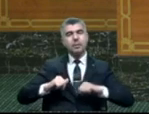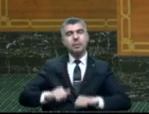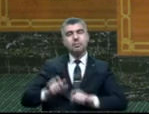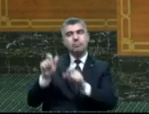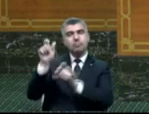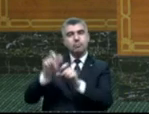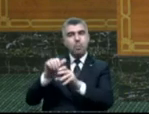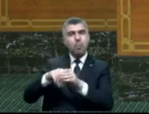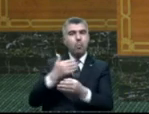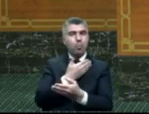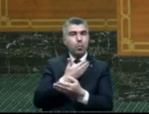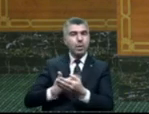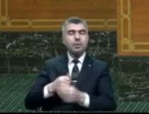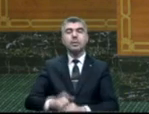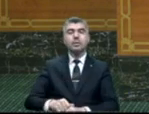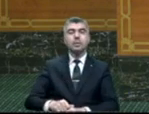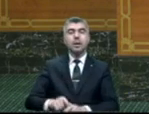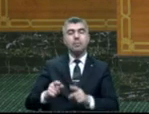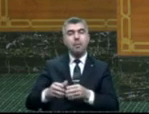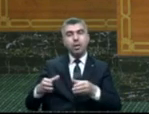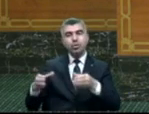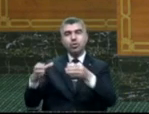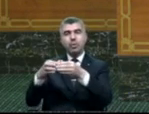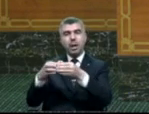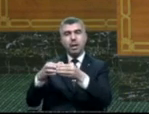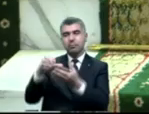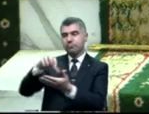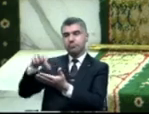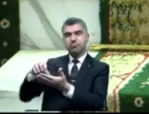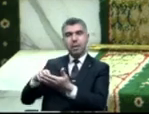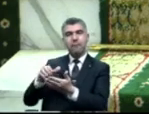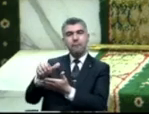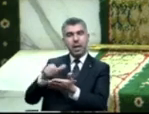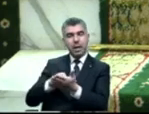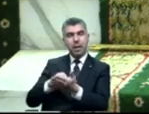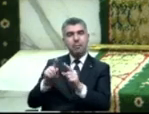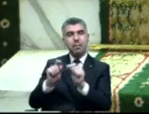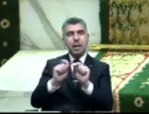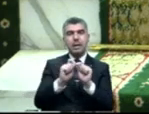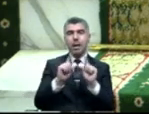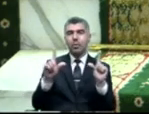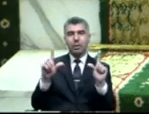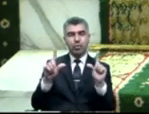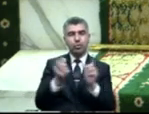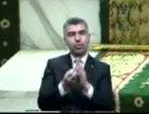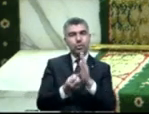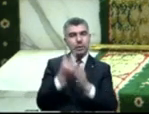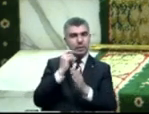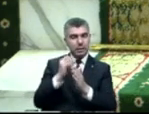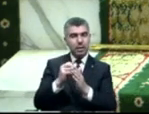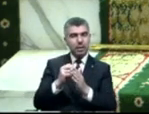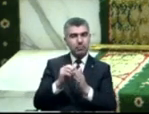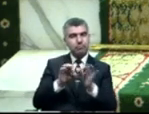والسادة المستشارون. فالتجميع الفلاحي يعتبر نموذج مبتكر